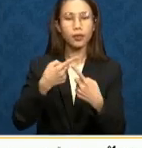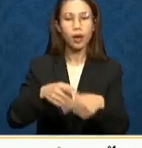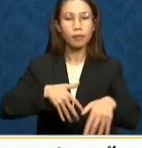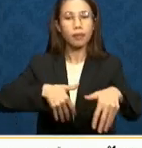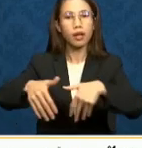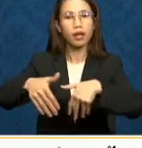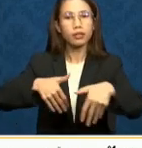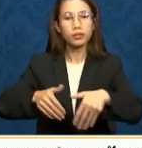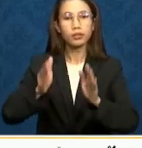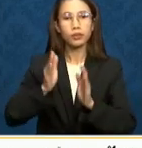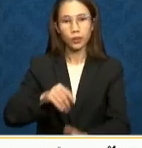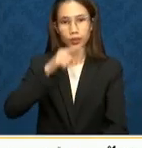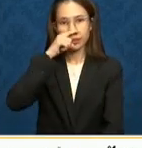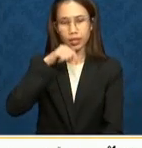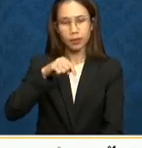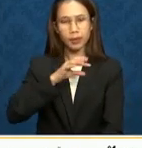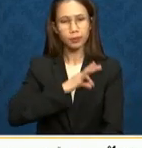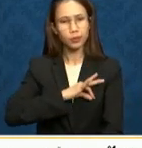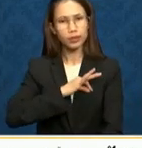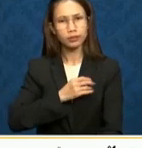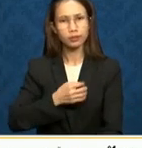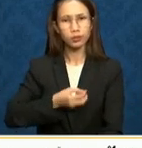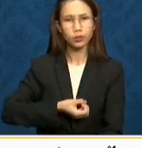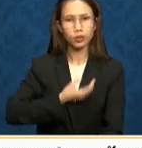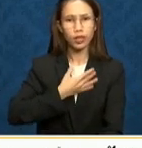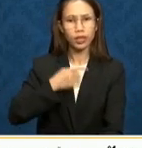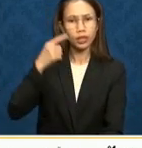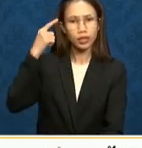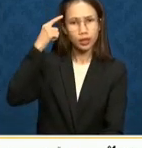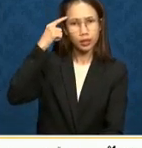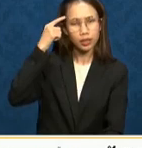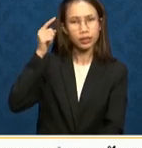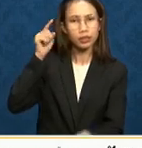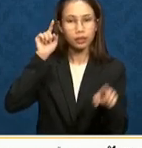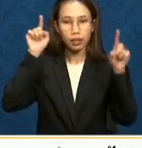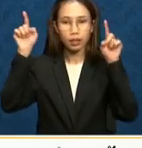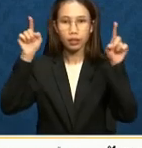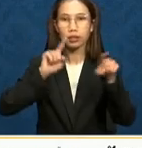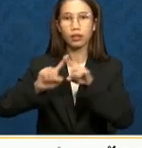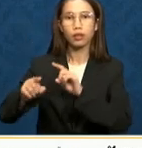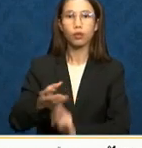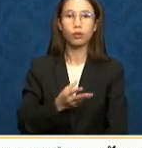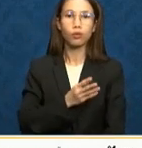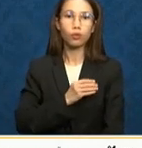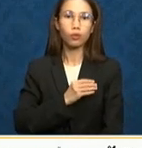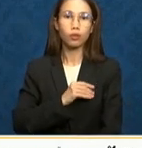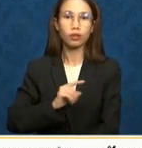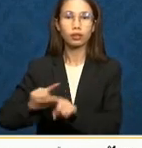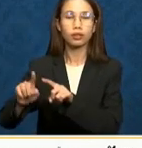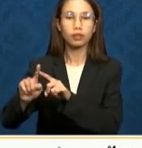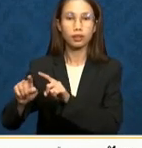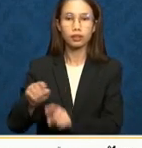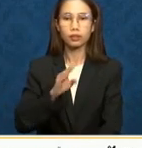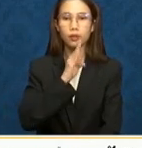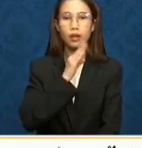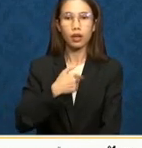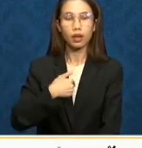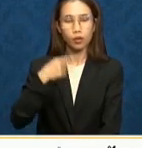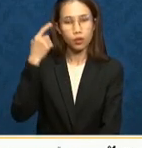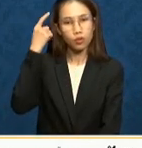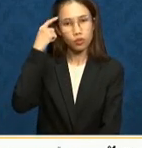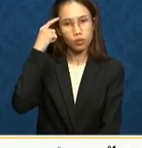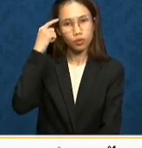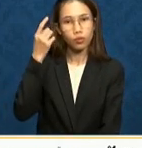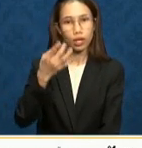นะครับได้รู้สึกตระหนกหรือว่าหวั่นกลัวกับสิ่งที่จะเกิดถ้าเรารู้ว่าเกิดอะไรขึ้นแล้วเ